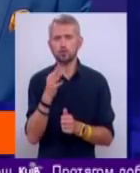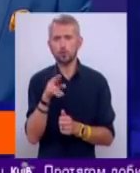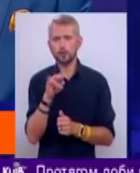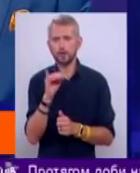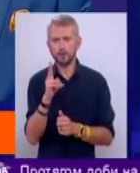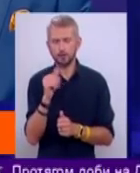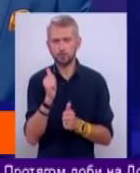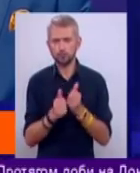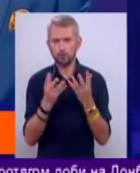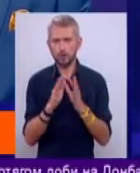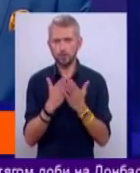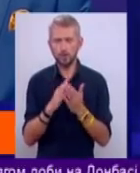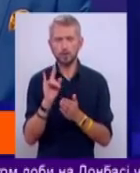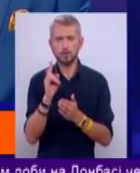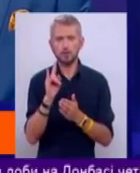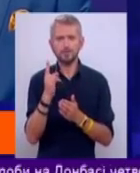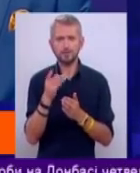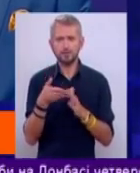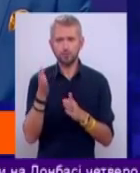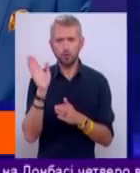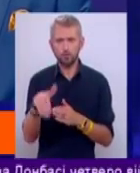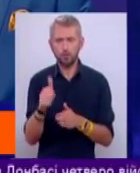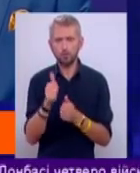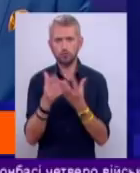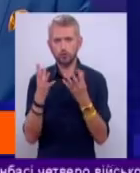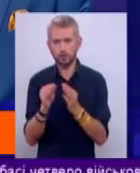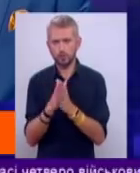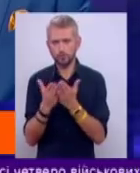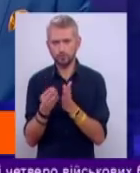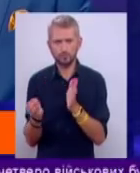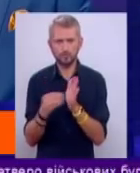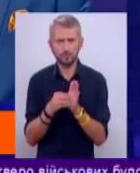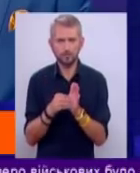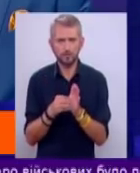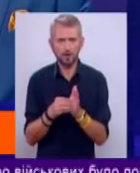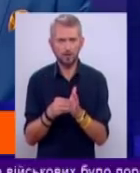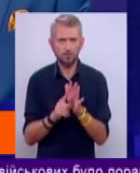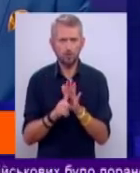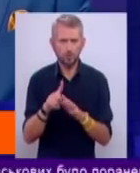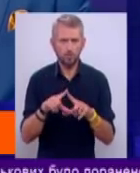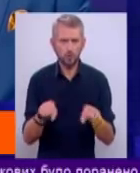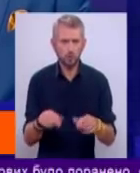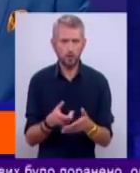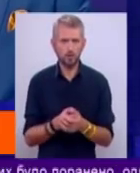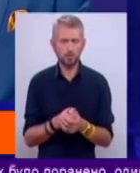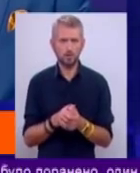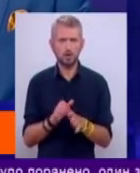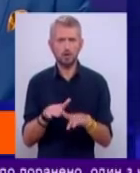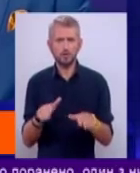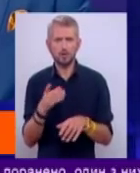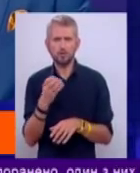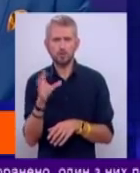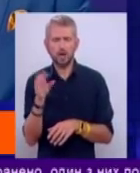Приходить дитина додому, в щоденнику, допустимо, давайте візьмемо початкову школу. Діти ще не